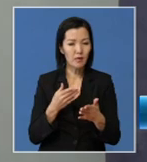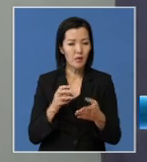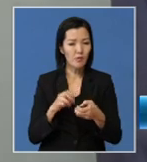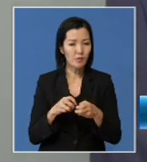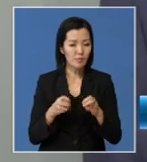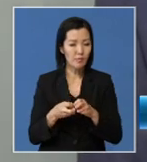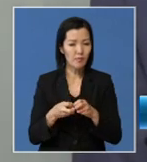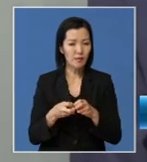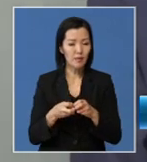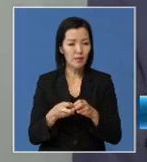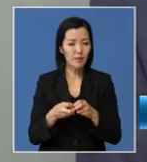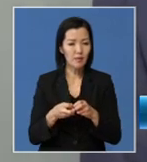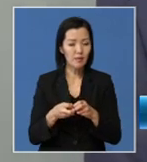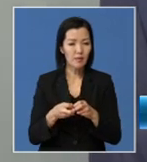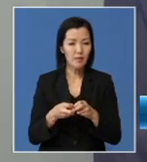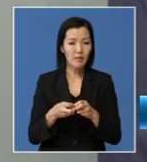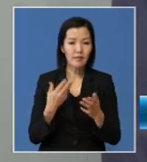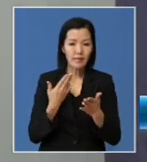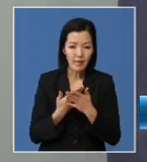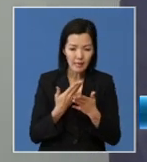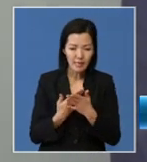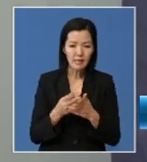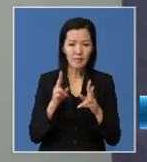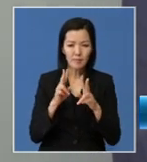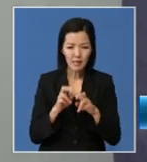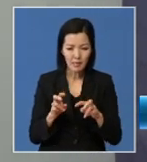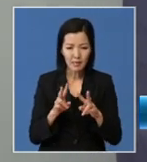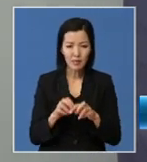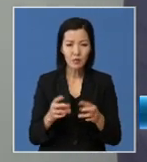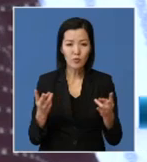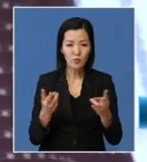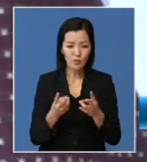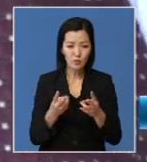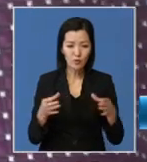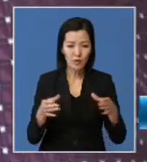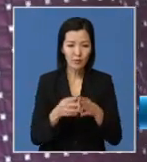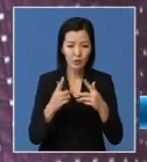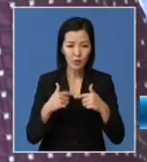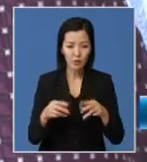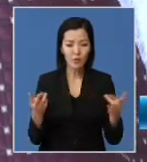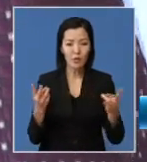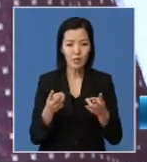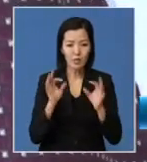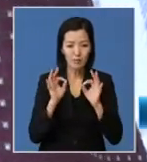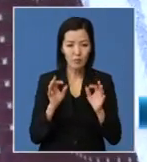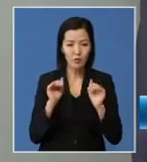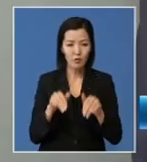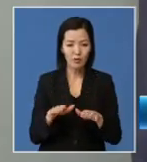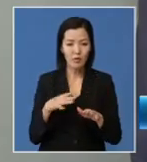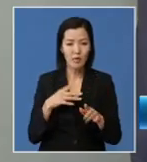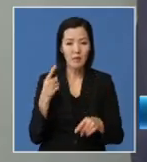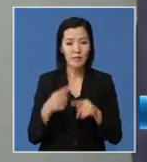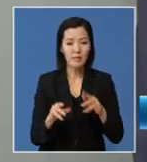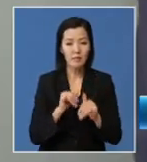қарай осының дәлді дұрыстығына көз жеткізу үшін бір комиссия құруды дұрыс деп есептедік. Бәсекелестік